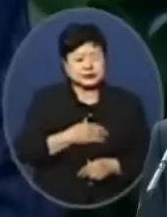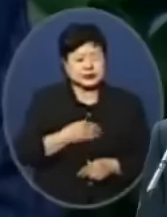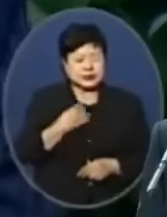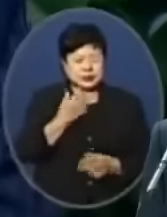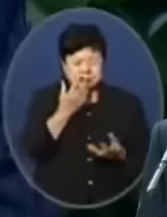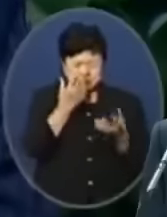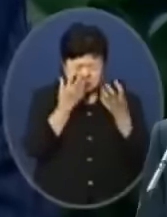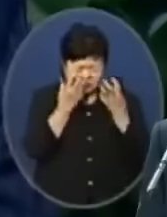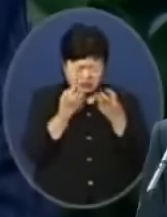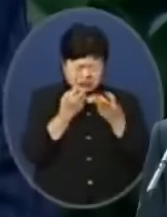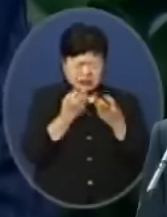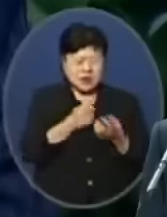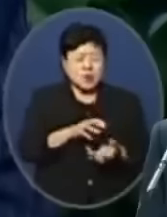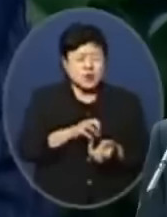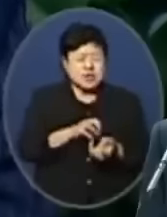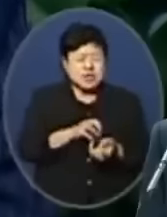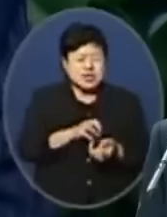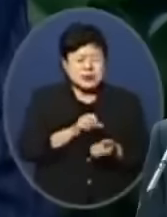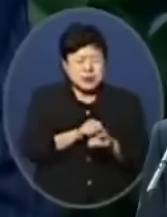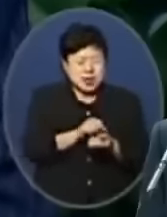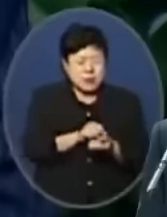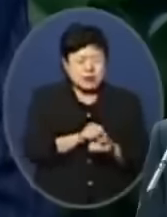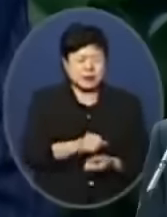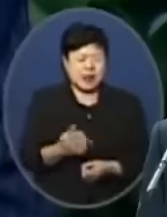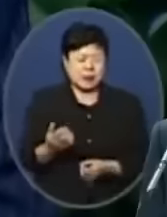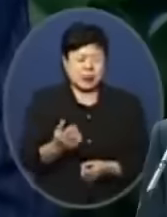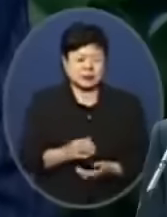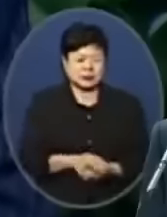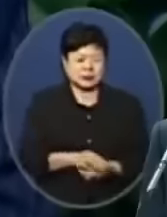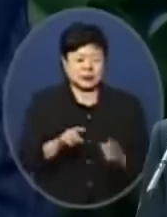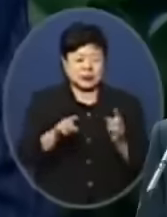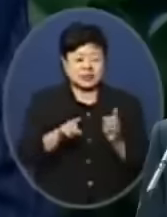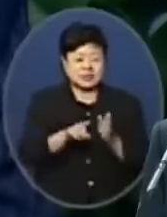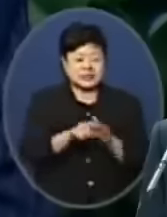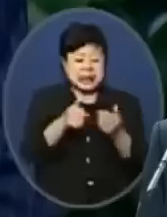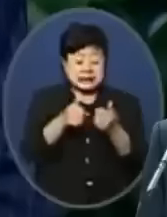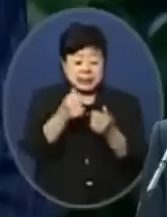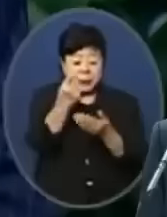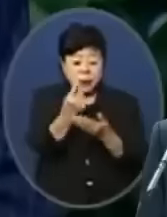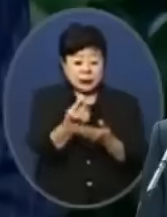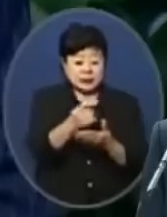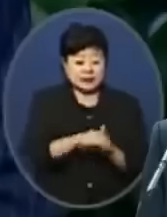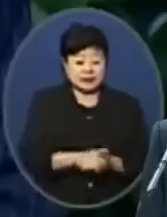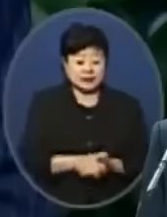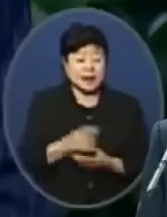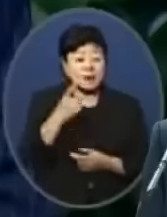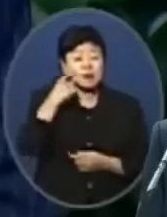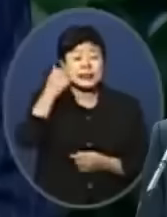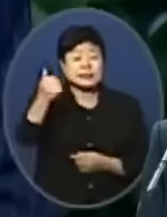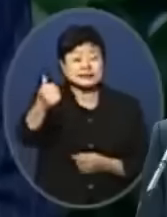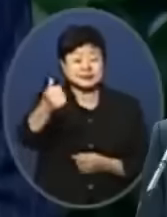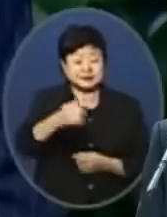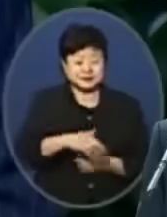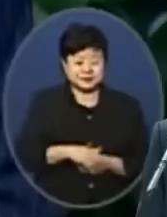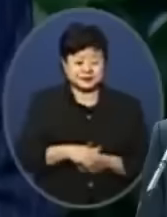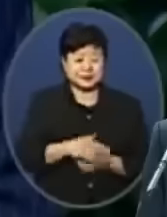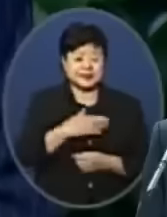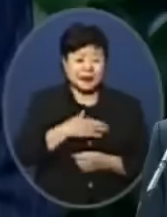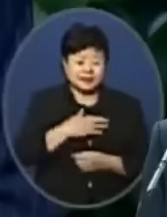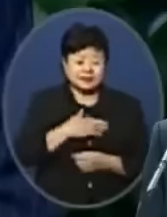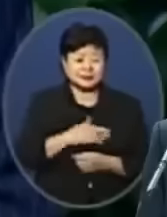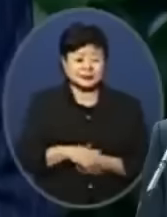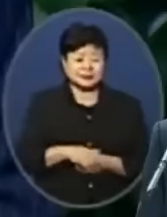얼굴을 찌푸리고 있어요. 그가 신앙 상담을 하기 위해서 내 사무실에 들어오면서 목사님